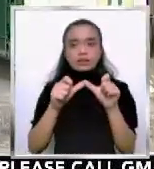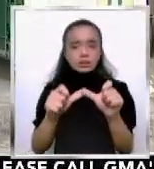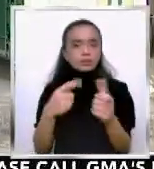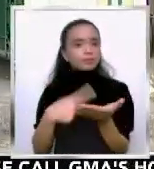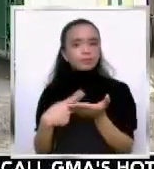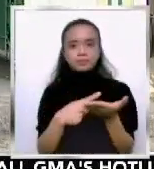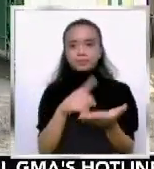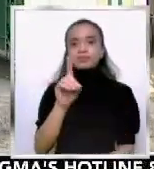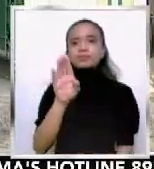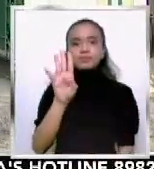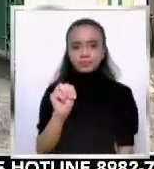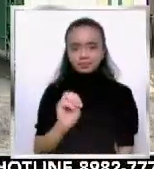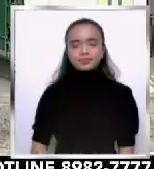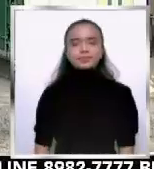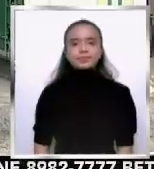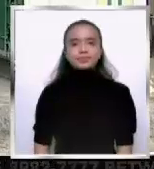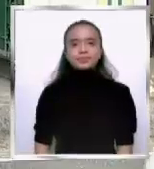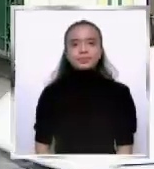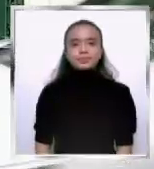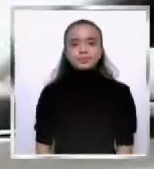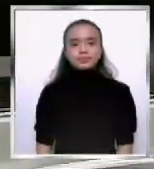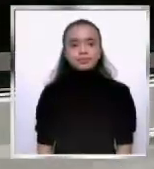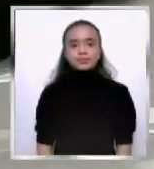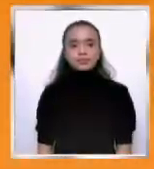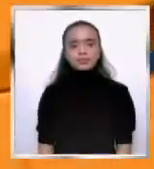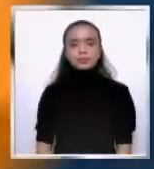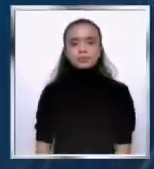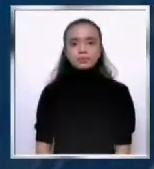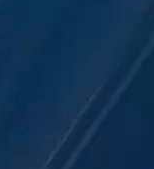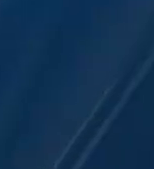Panganiban Perez, Nakatutok, 24 Oras.